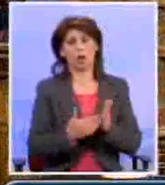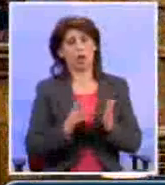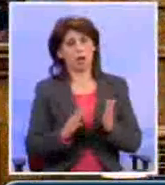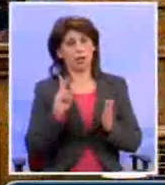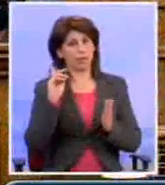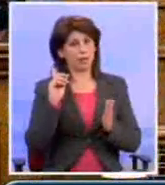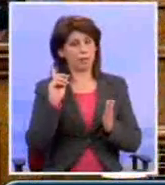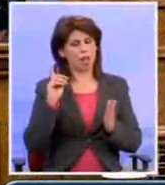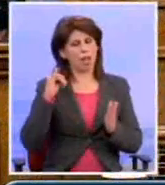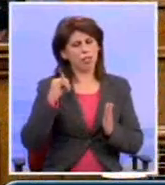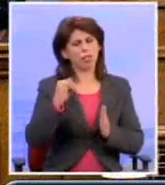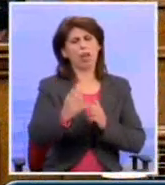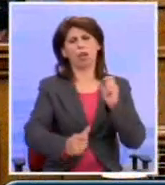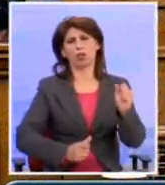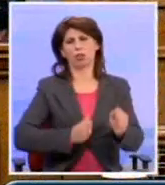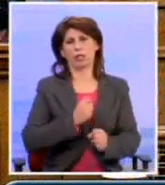μια διαχρονική